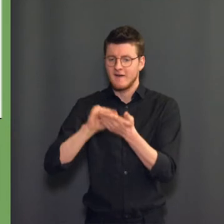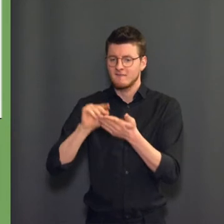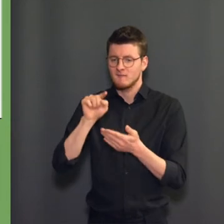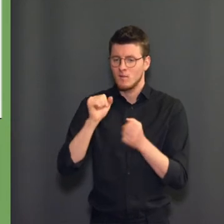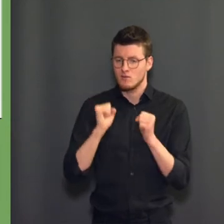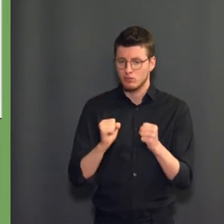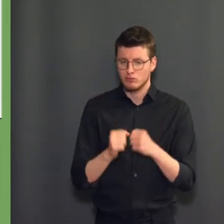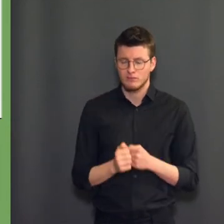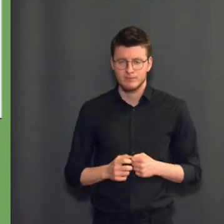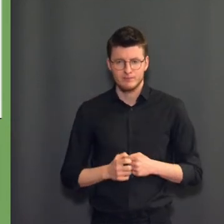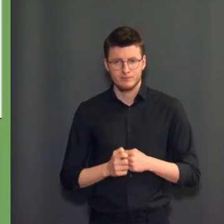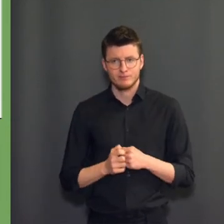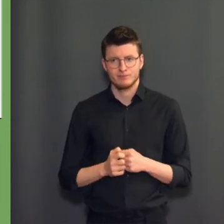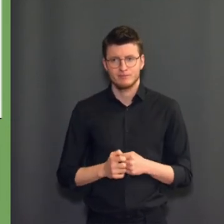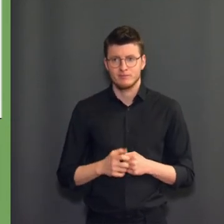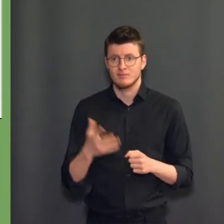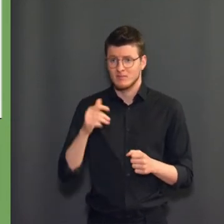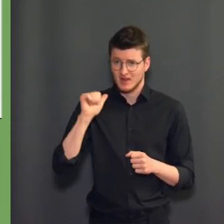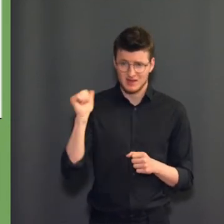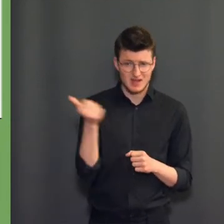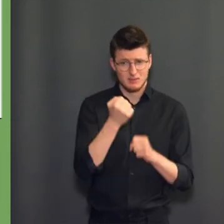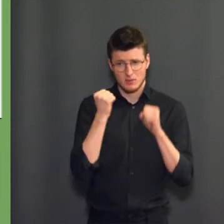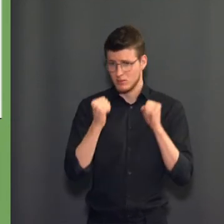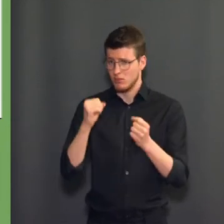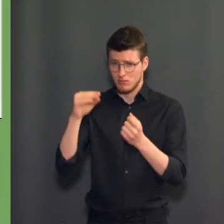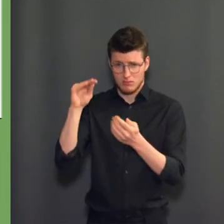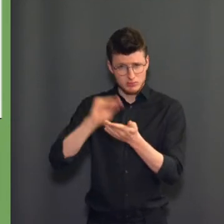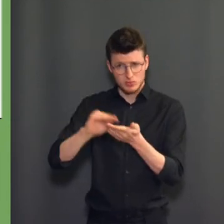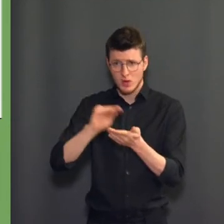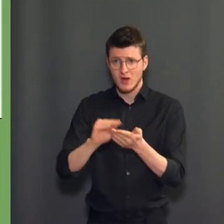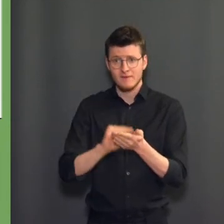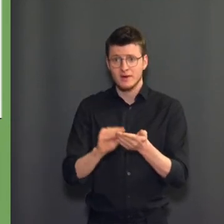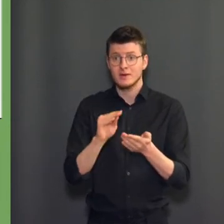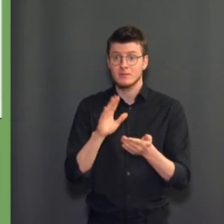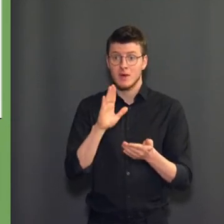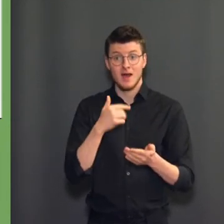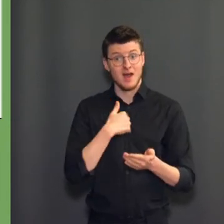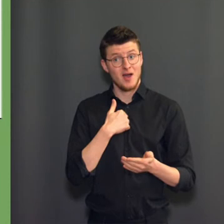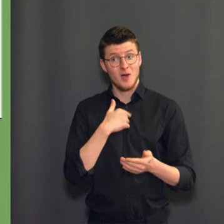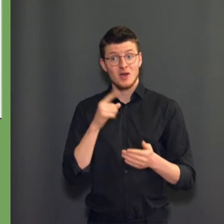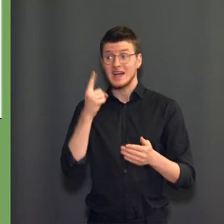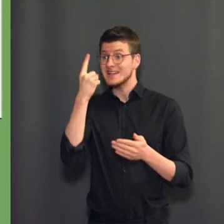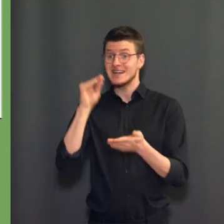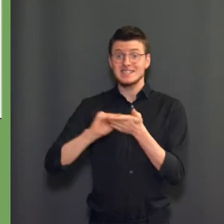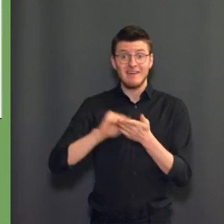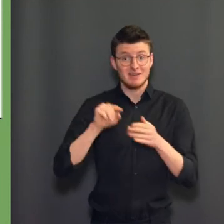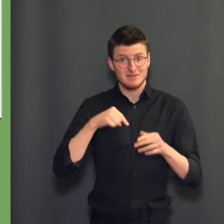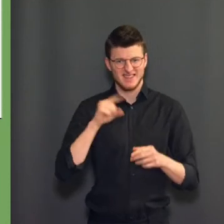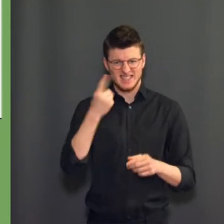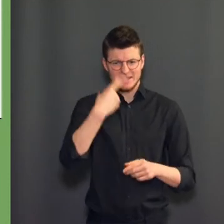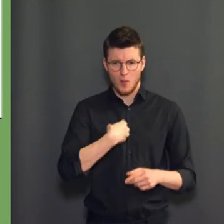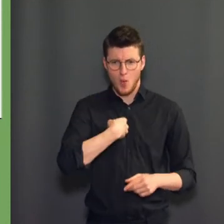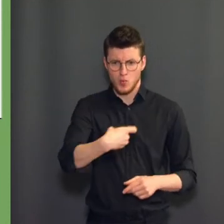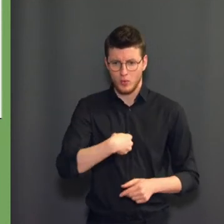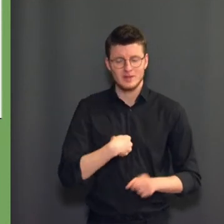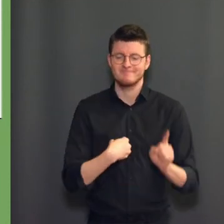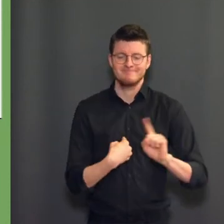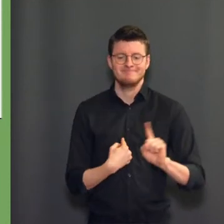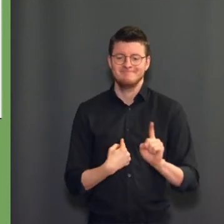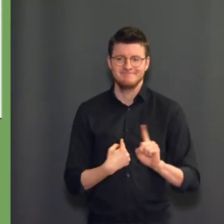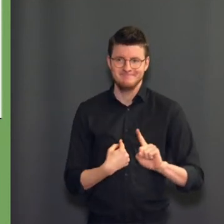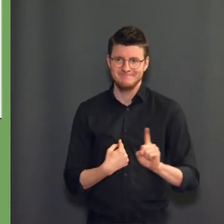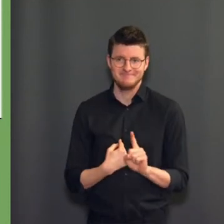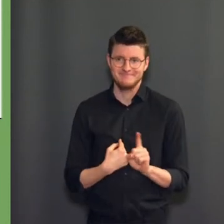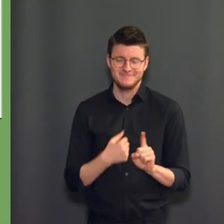Iedereen kan zich inschrijven, maar het is niet zo dat wie eerst inschrijft, eerst wordt uitgenodigd. Je